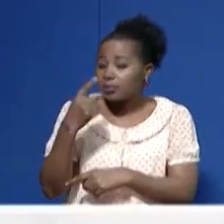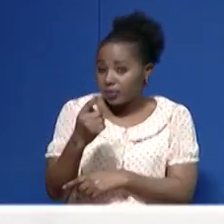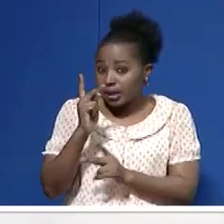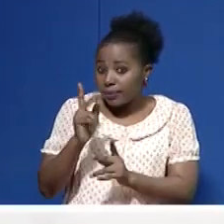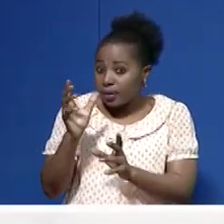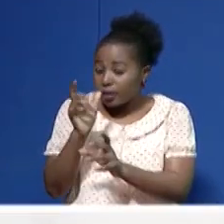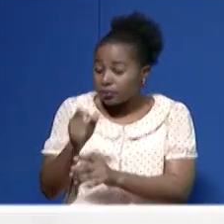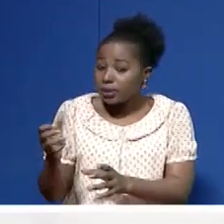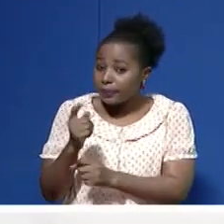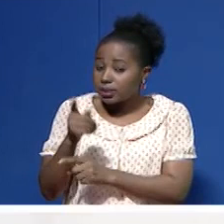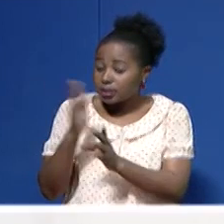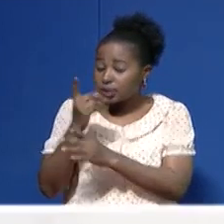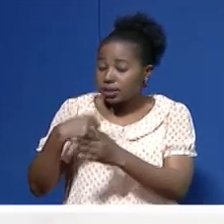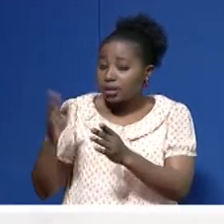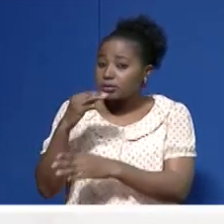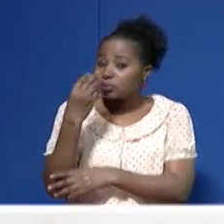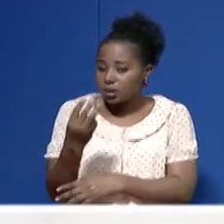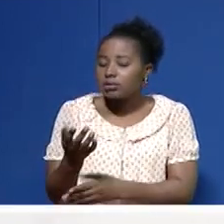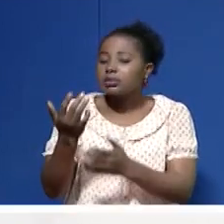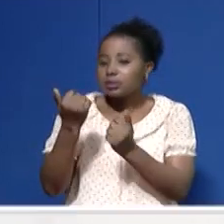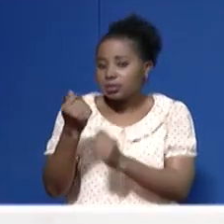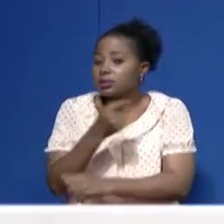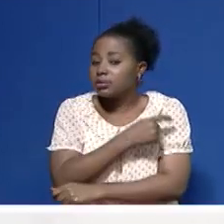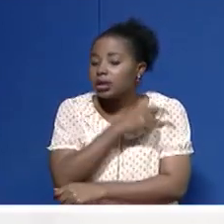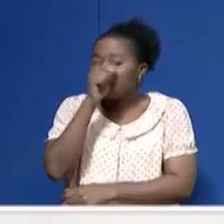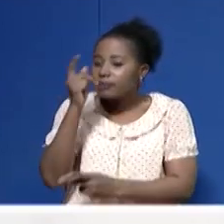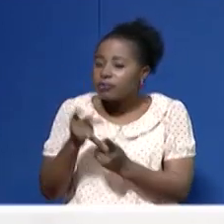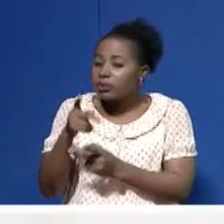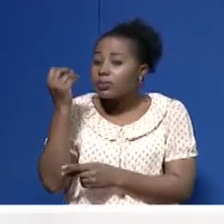atapata dalili hizi ndani ya siku mbili tatu zinaweza zikatibika, na wagonjwa